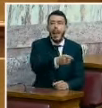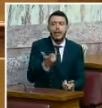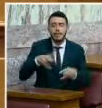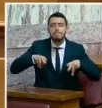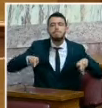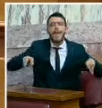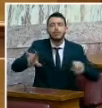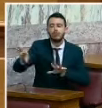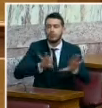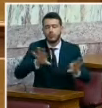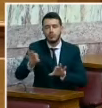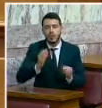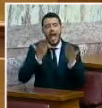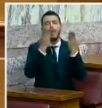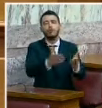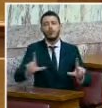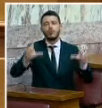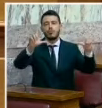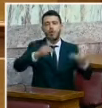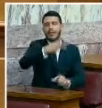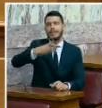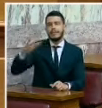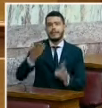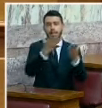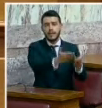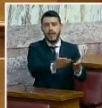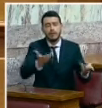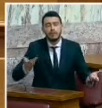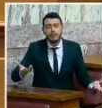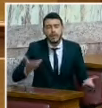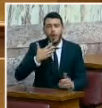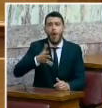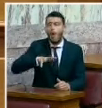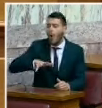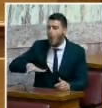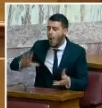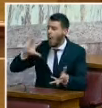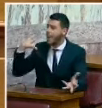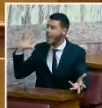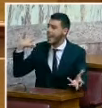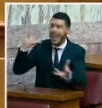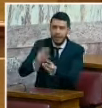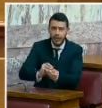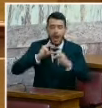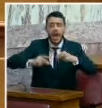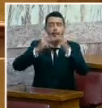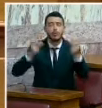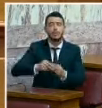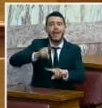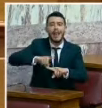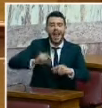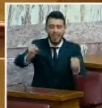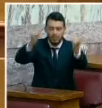είστε. Είστε δηλαδή η μετενσάρκωση όλων των δεινών που στην ουσία έφεραν τη χώρα στη